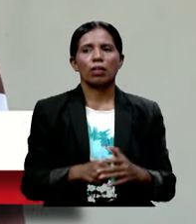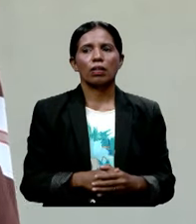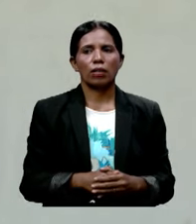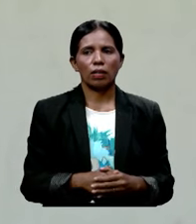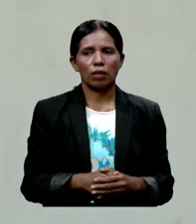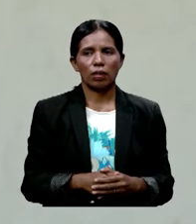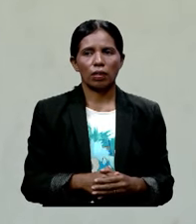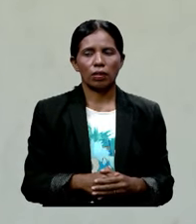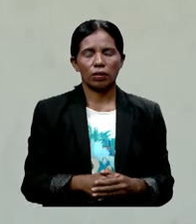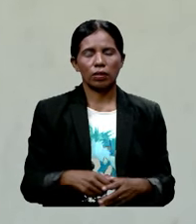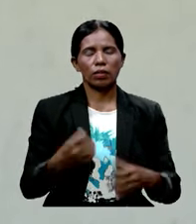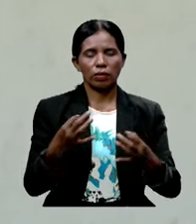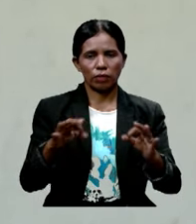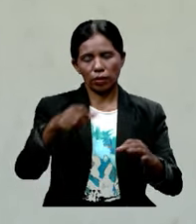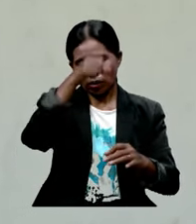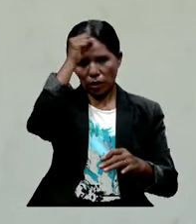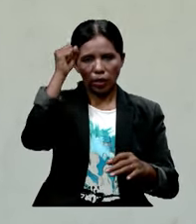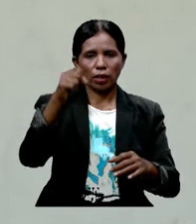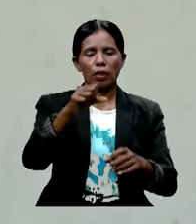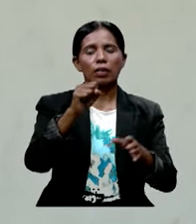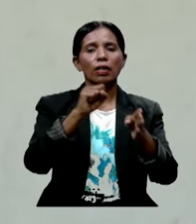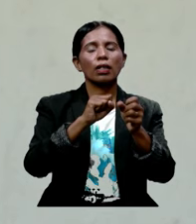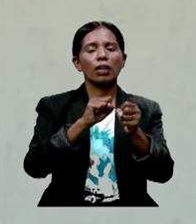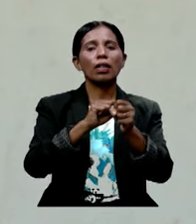penalista ne maka S1. Balu mai si